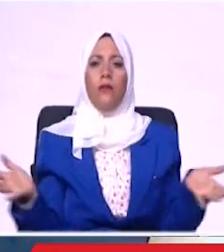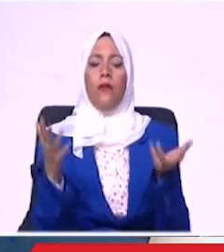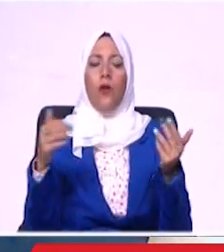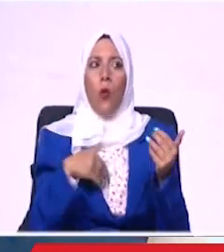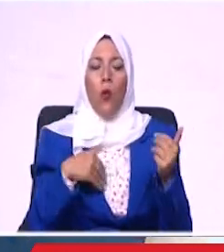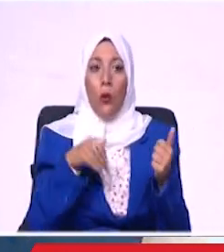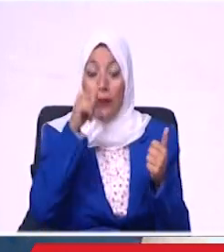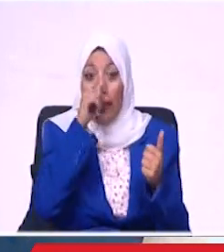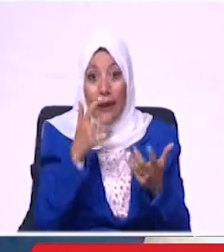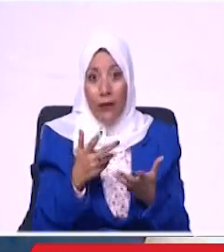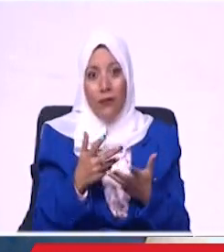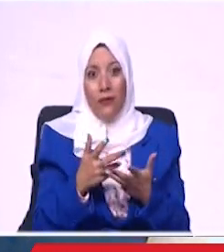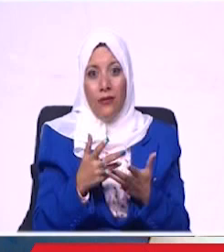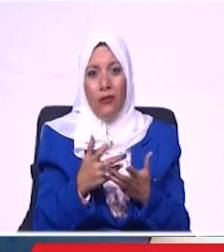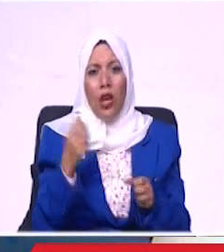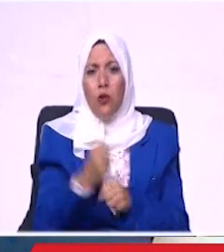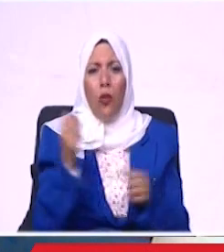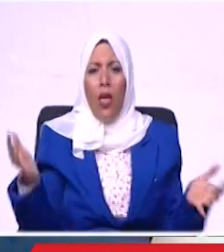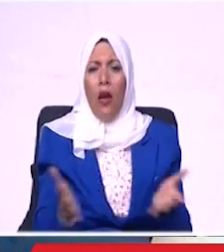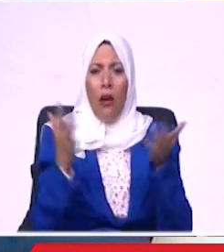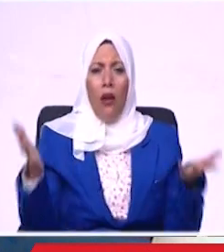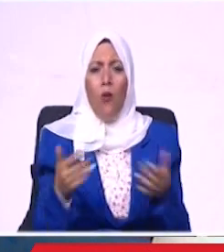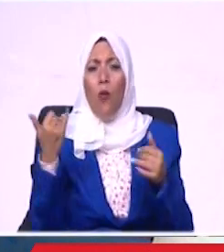عندي يعني كان عندي